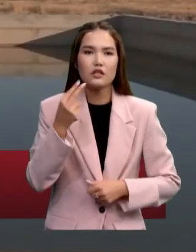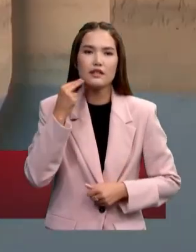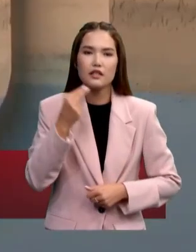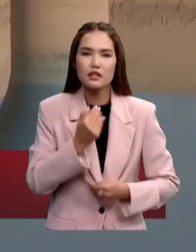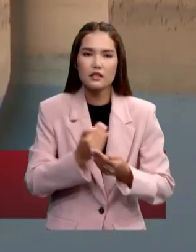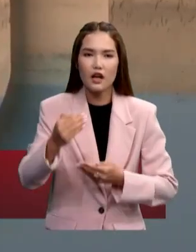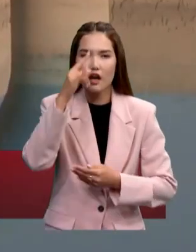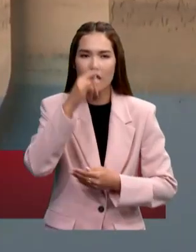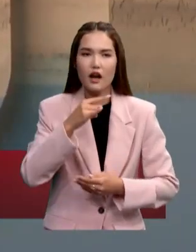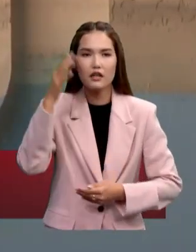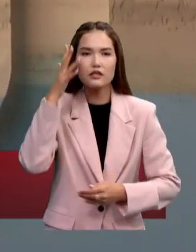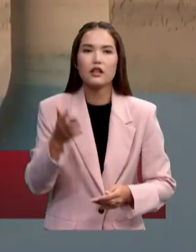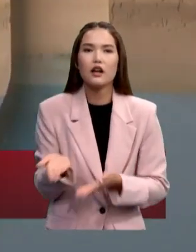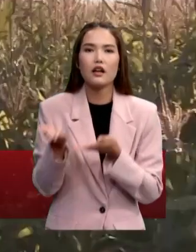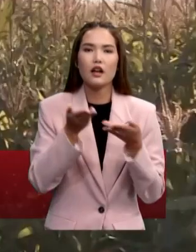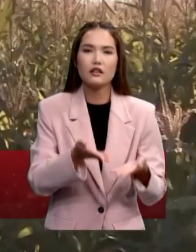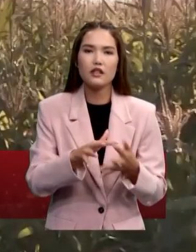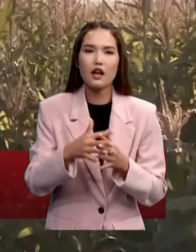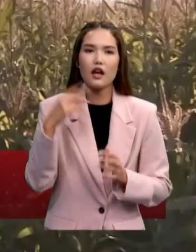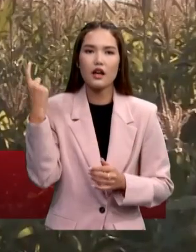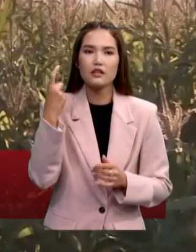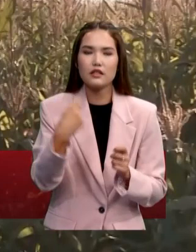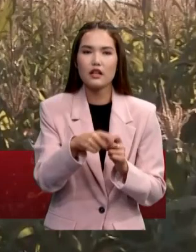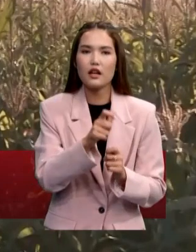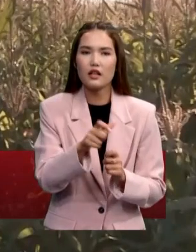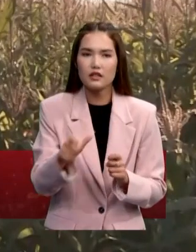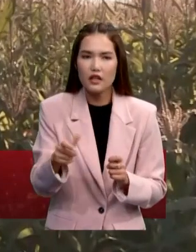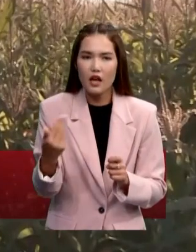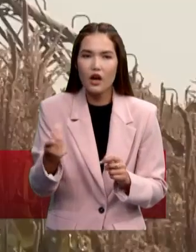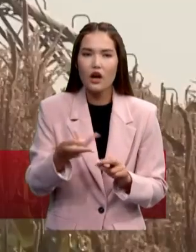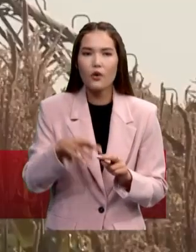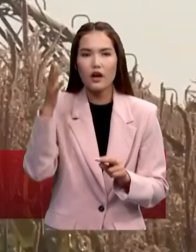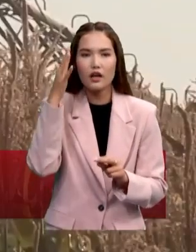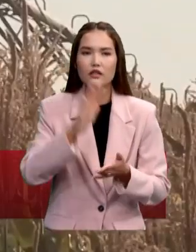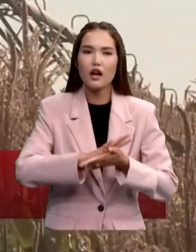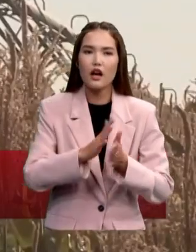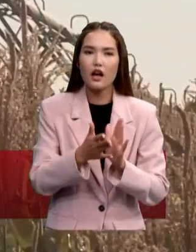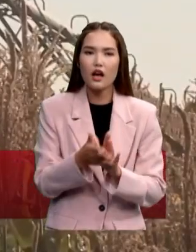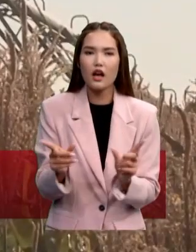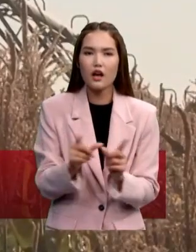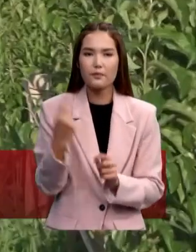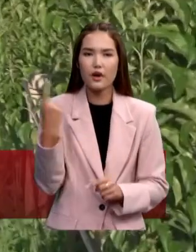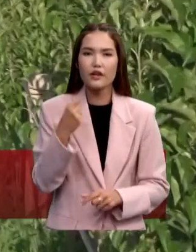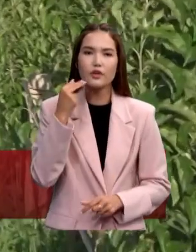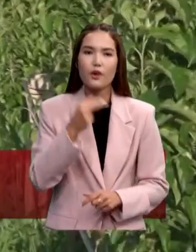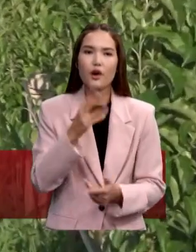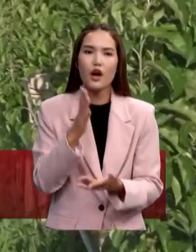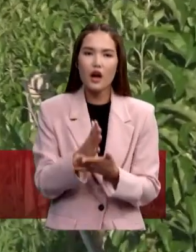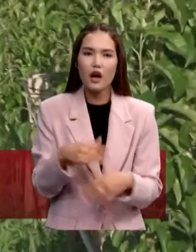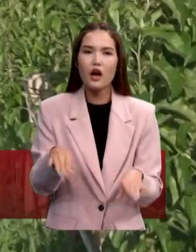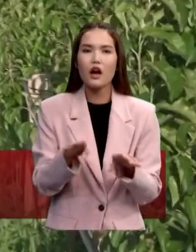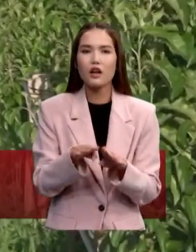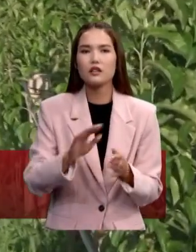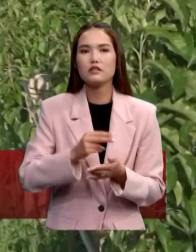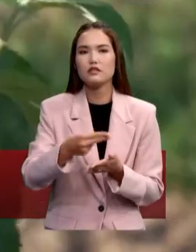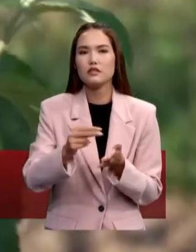намерен привлечь в сельское хозяйство инвесторов из Поднебесной. Об этом стороны намерены договориться уже на этой неделе в Китае. Ну, так, по крайней мере, написал на